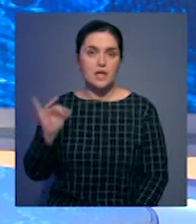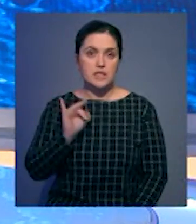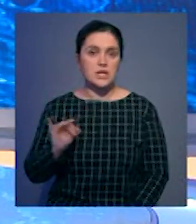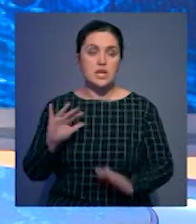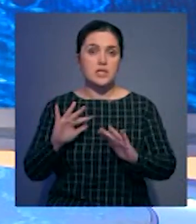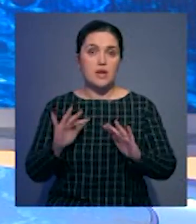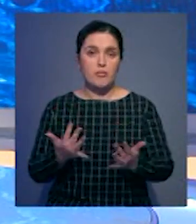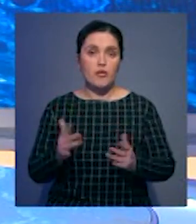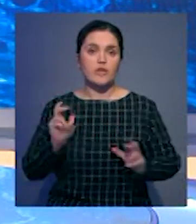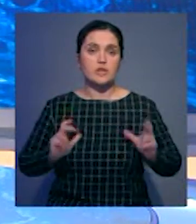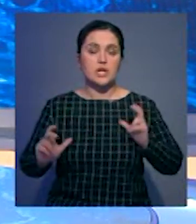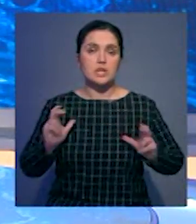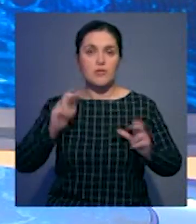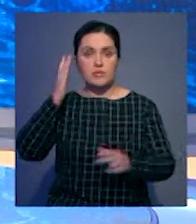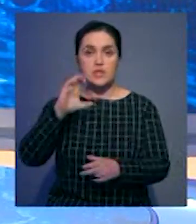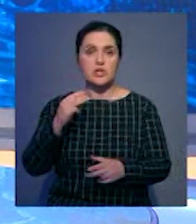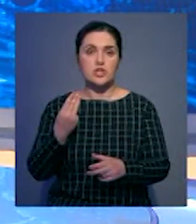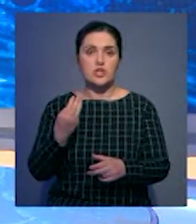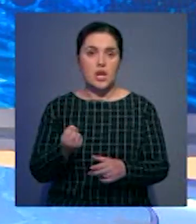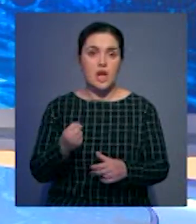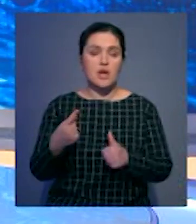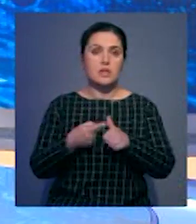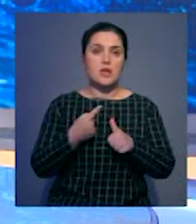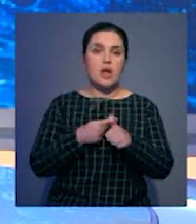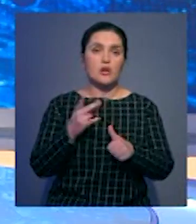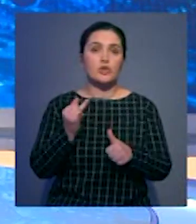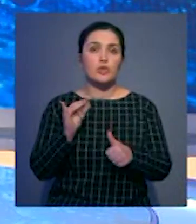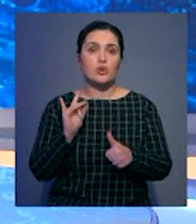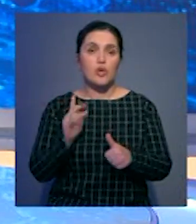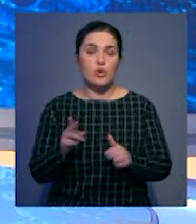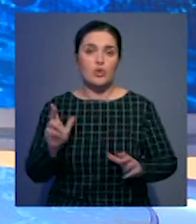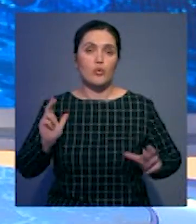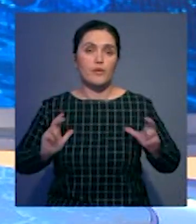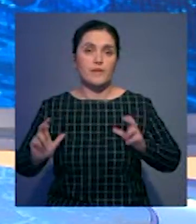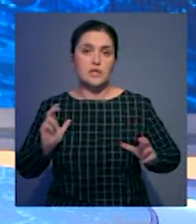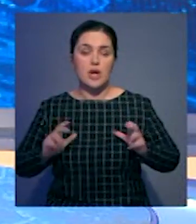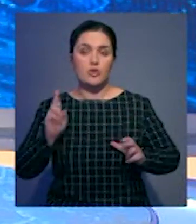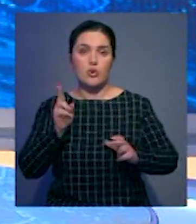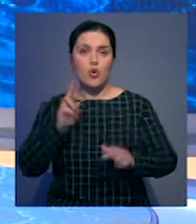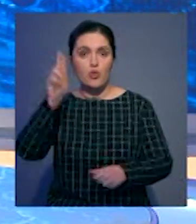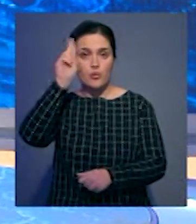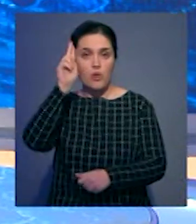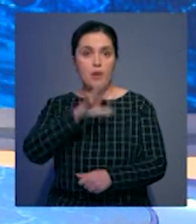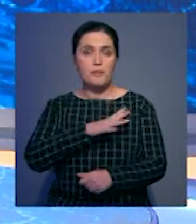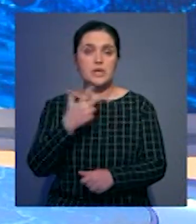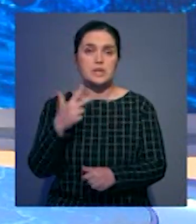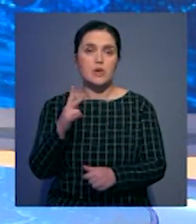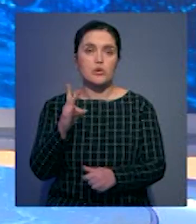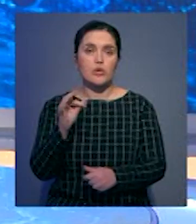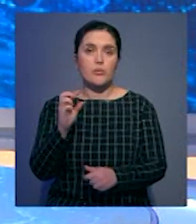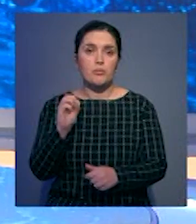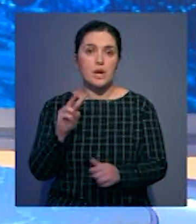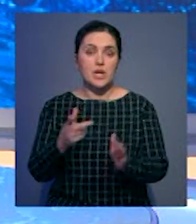Историческое событие произошло в университете мечты США. Именно так называют Нью-Йоркский университет, который закончили более